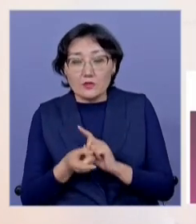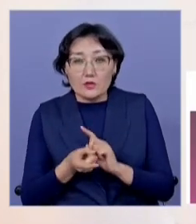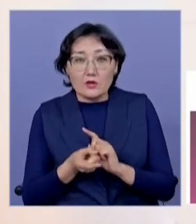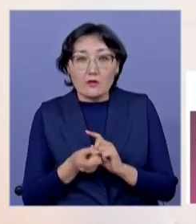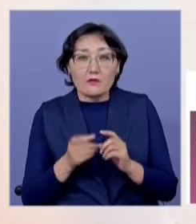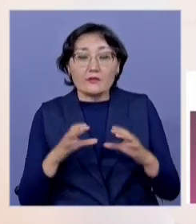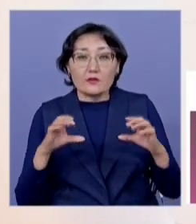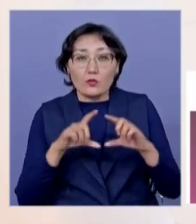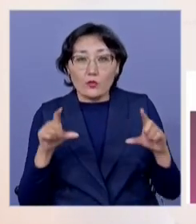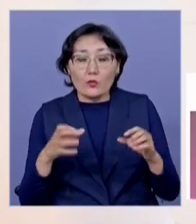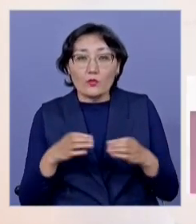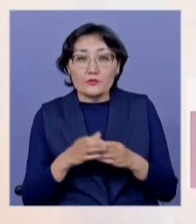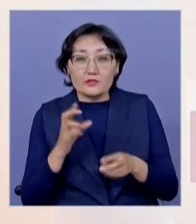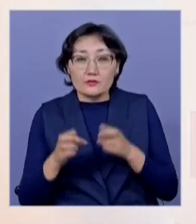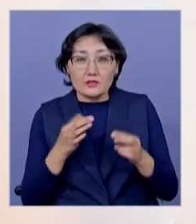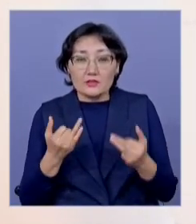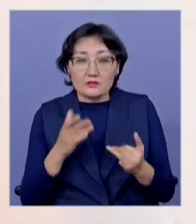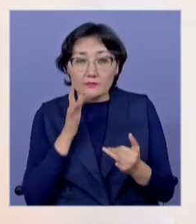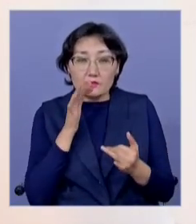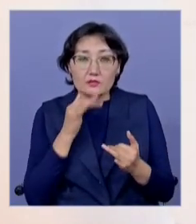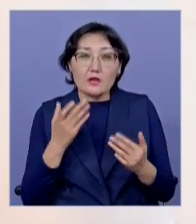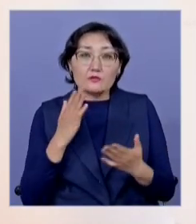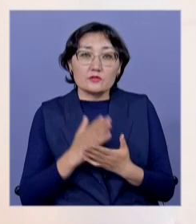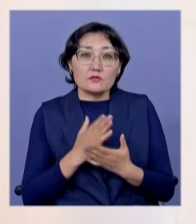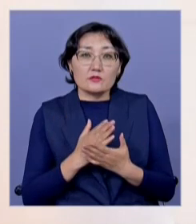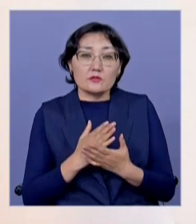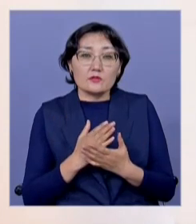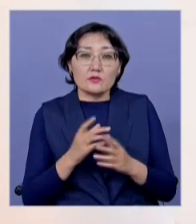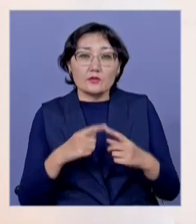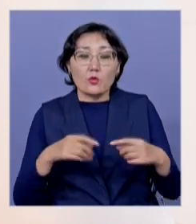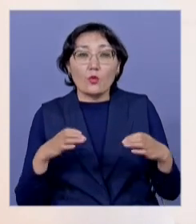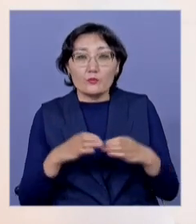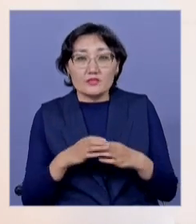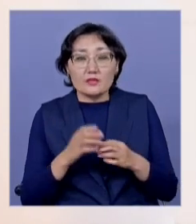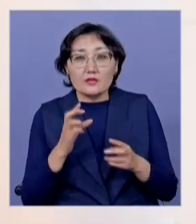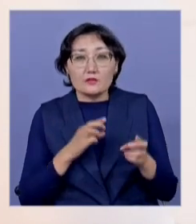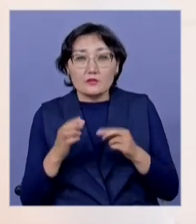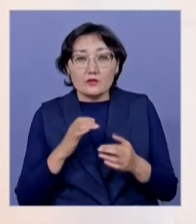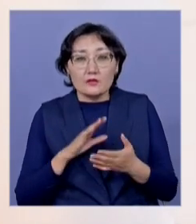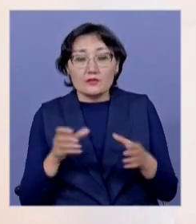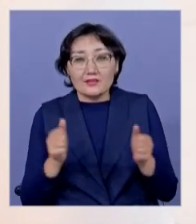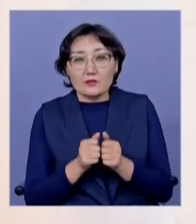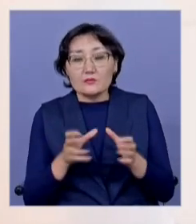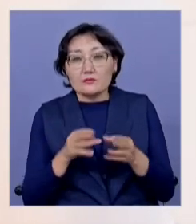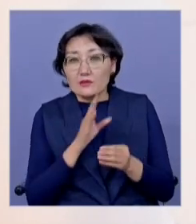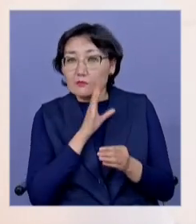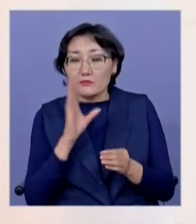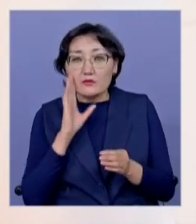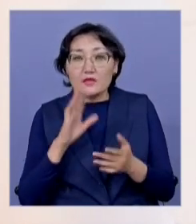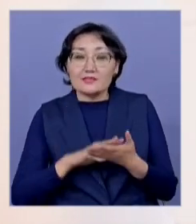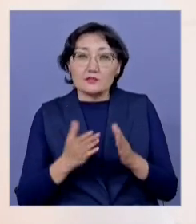в отделение общей хирургии. Сейчас на данный момент находится в отделении общей хирургии рядом со своей матерью. На данный момент